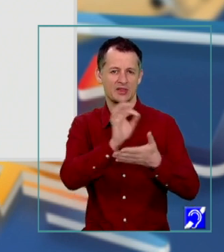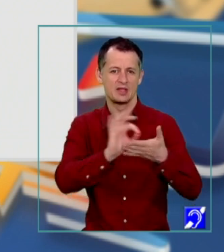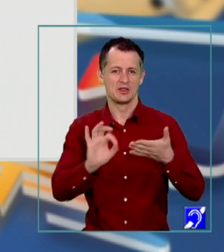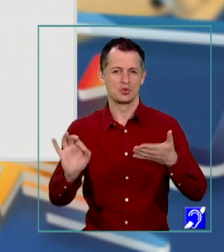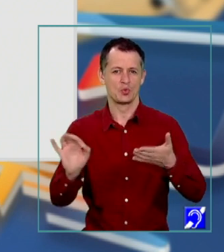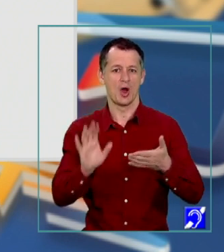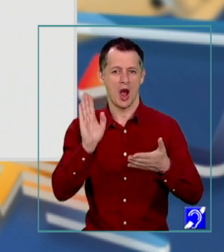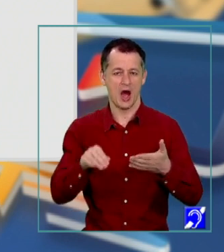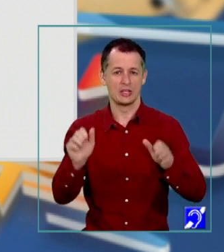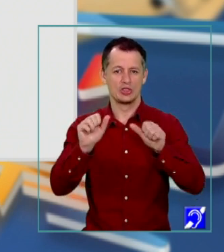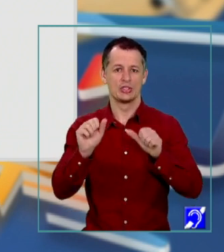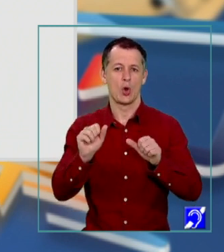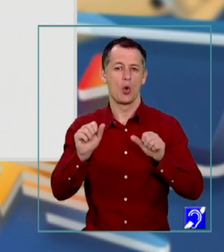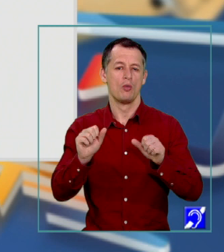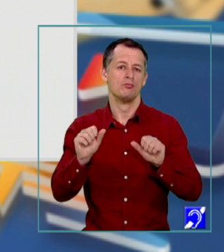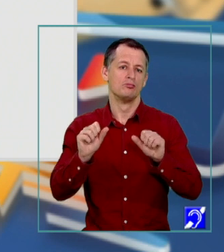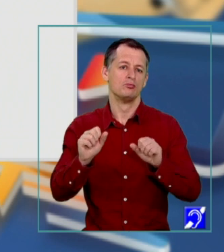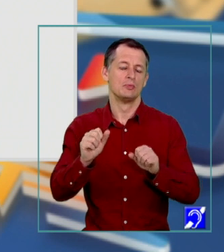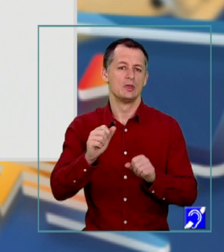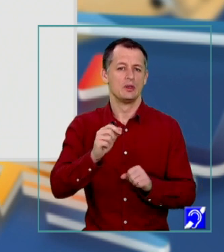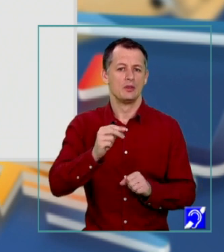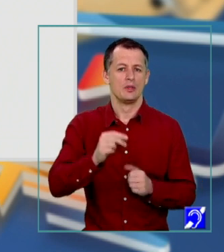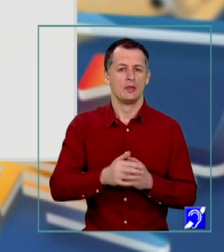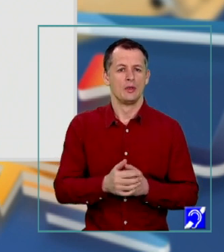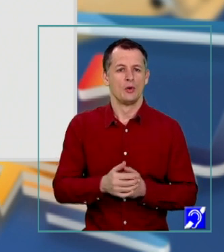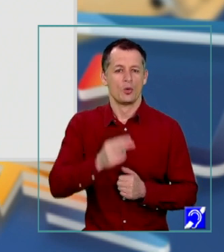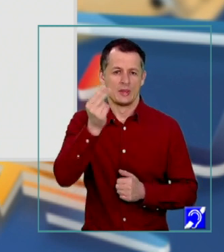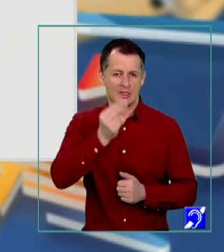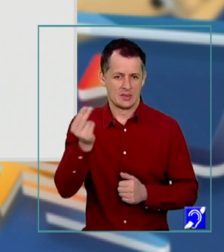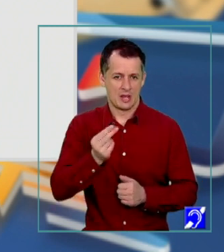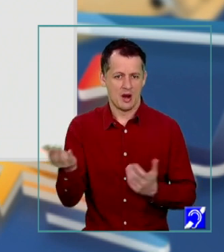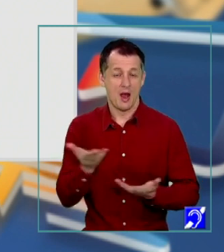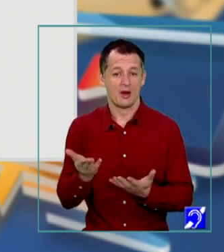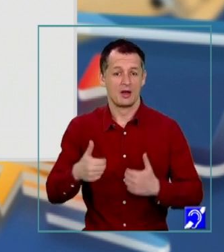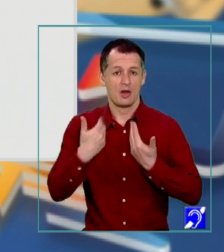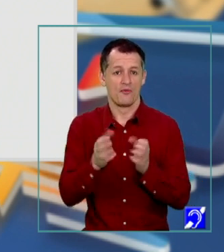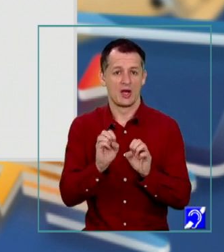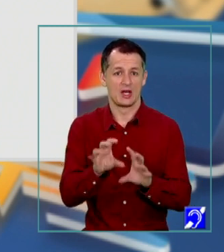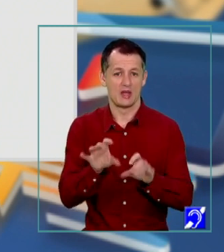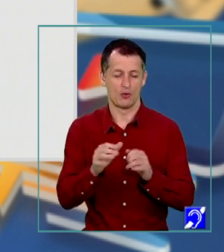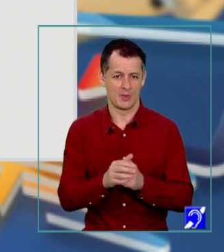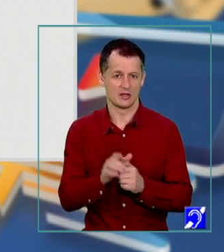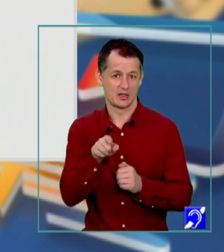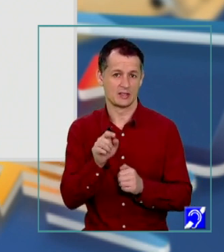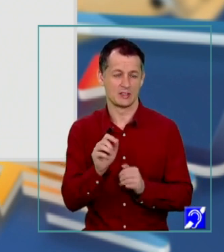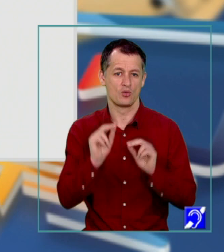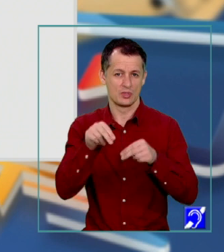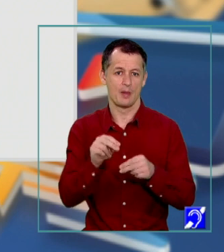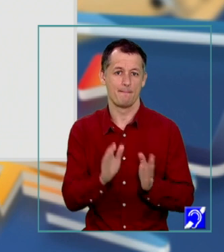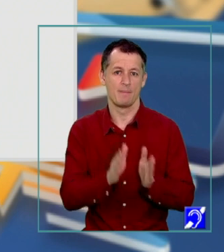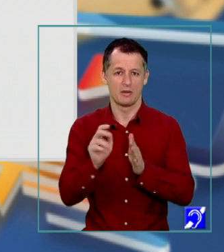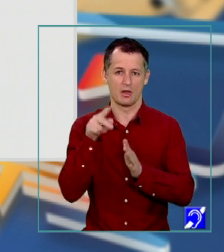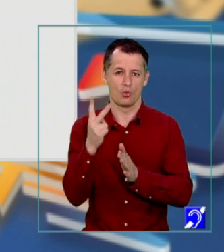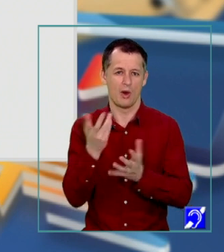figură care ne furnizează informații și aici ne apropiem treptat de partea a doua, care este mai